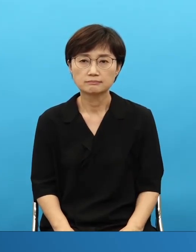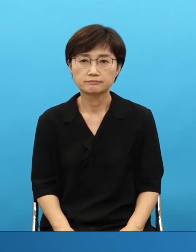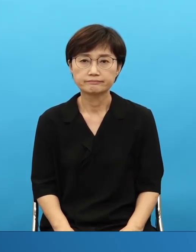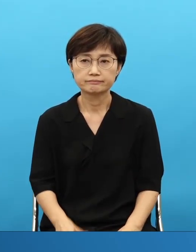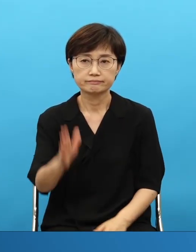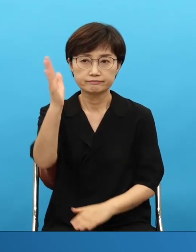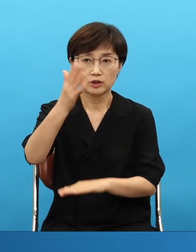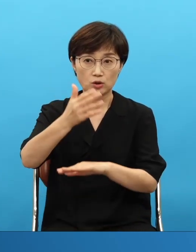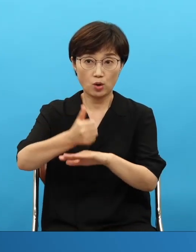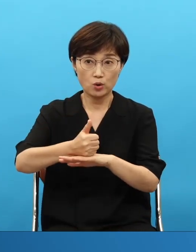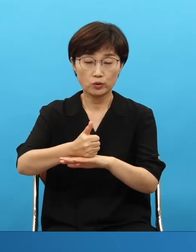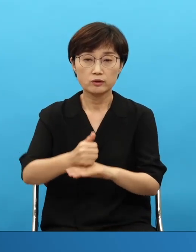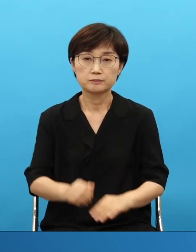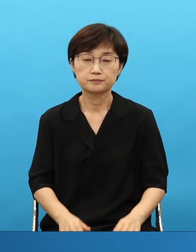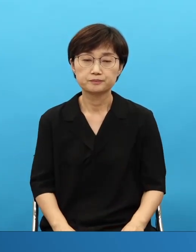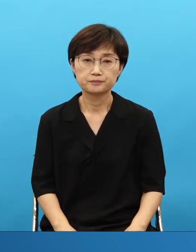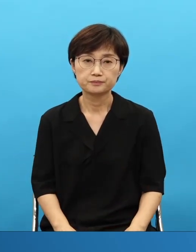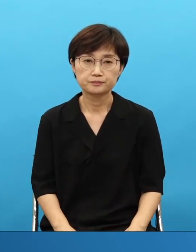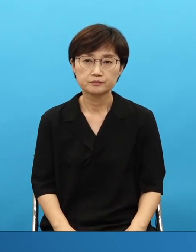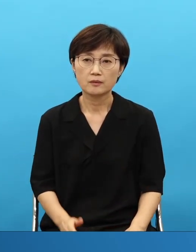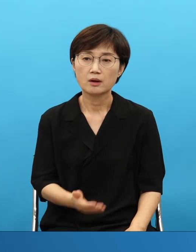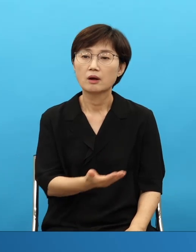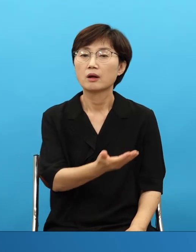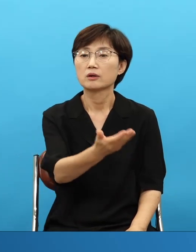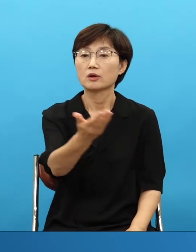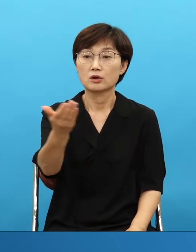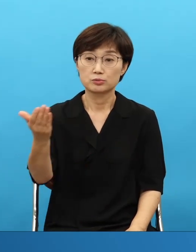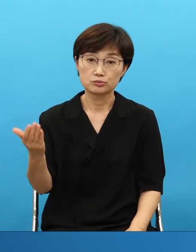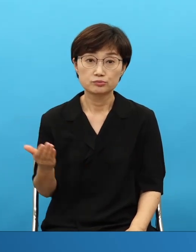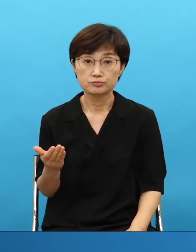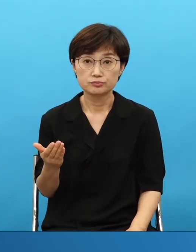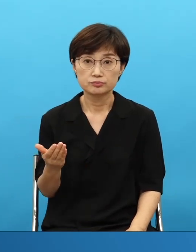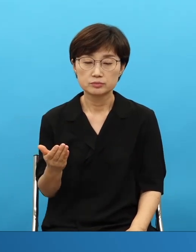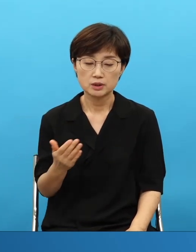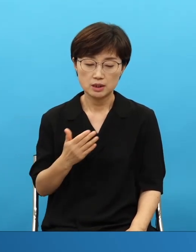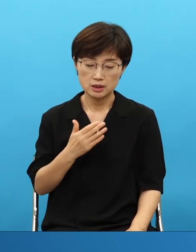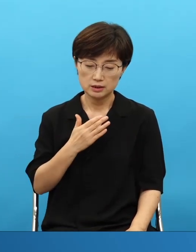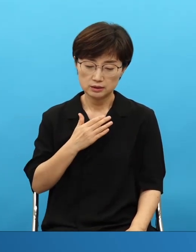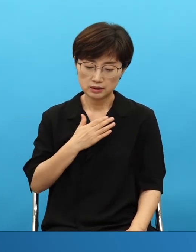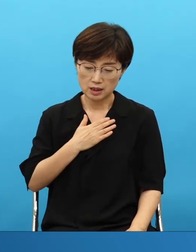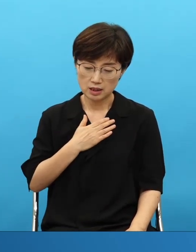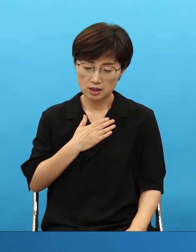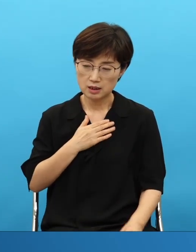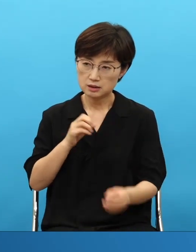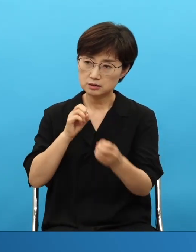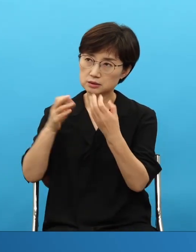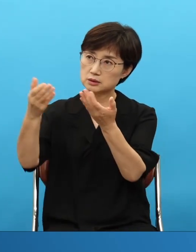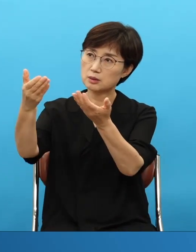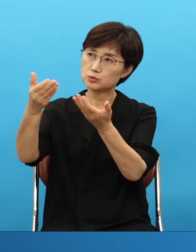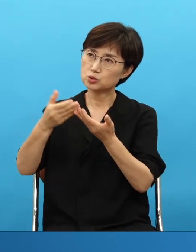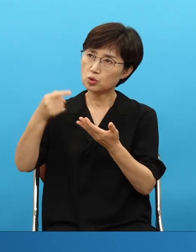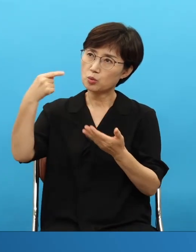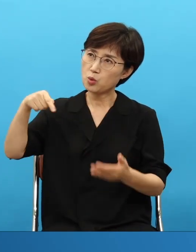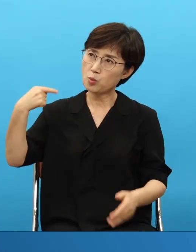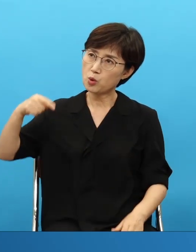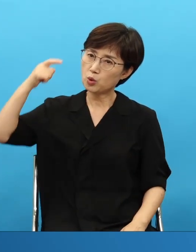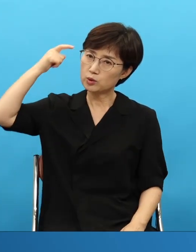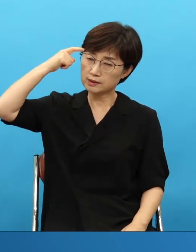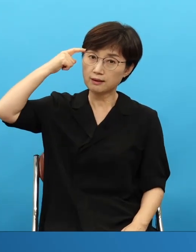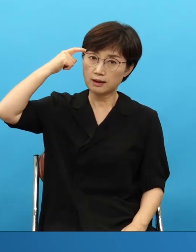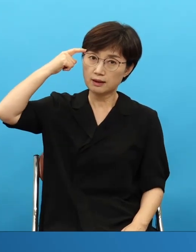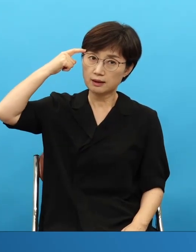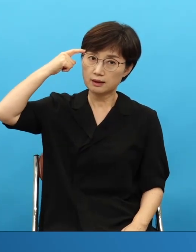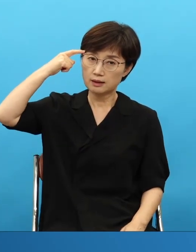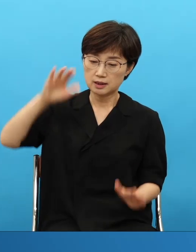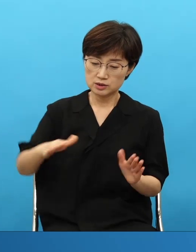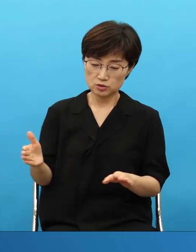결론이 뭡니까? 결론是什么？ 여러분에게 올 응답을 지금 예상하시고요. 집중